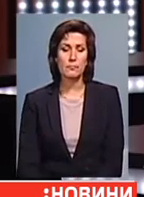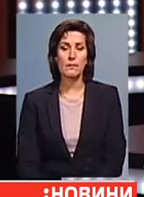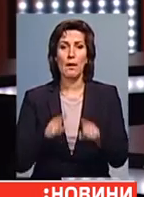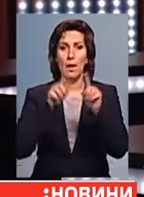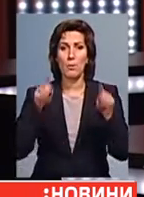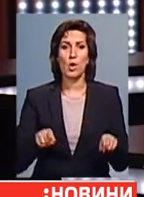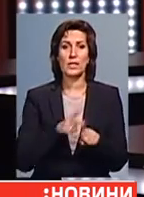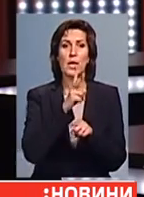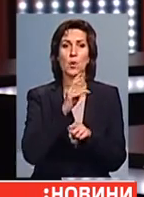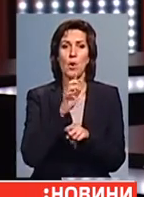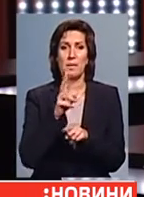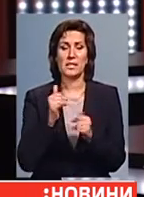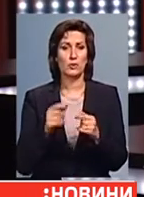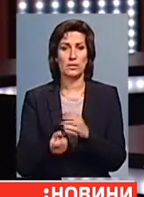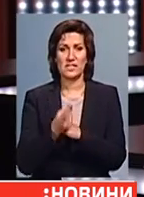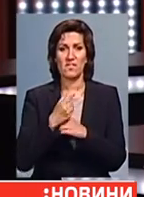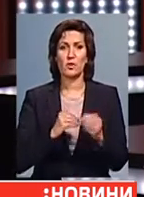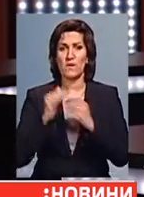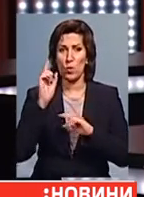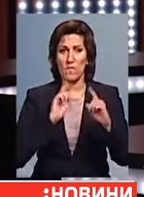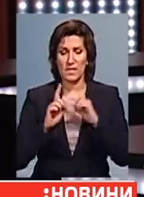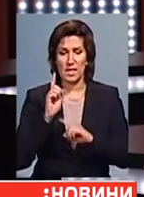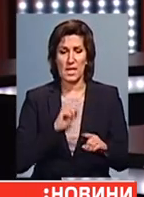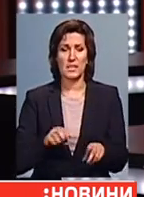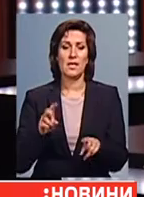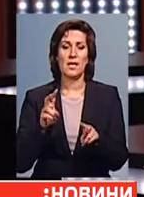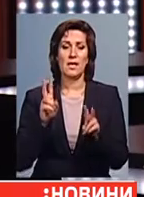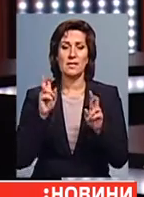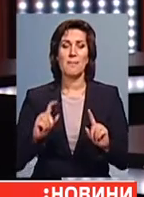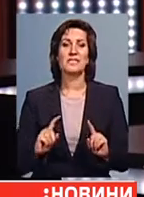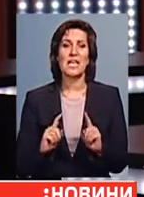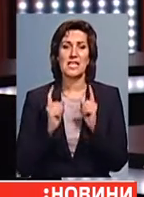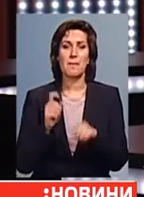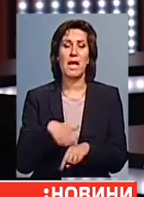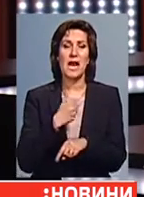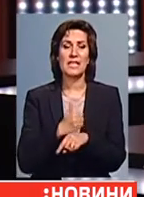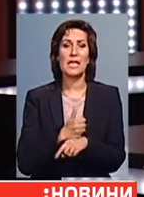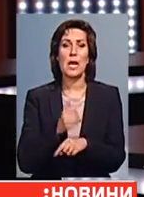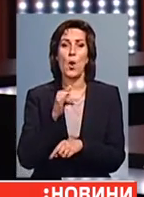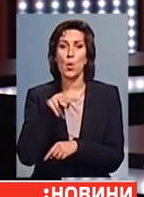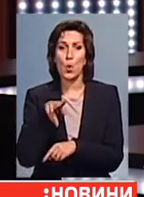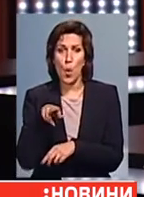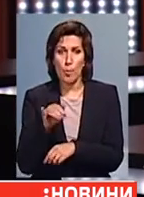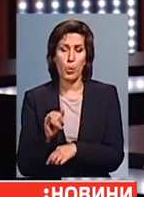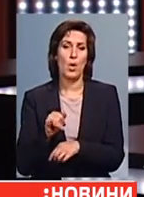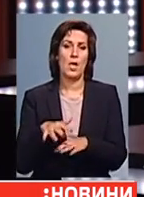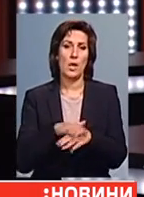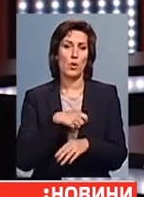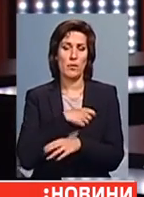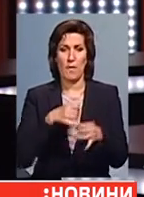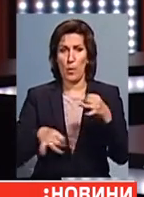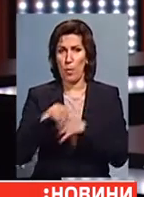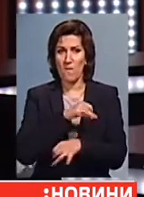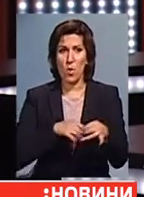Портрет Геннадія Корбана сьогодні з'явився у Верховній Раді. Тему затримання лідера УКРОПу народні депутати обговорювали в кулуарах.